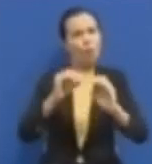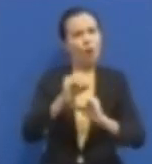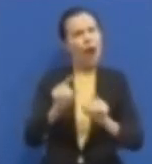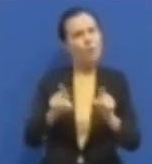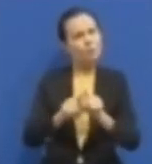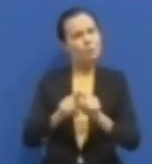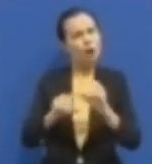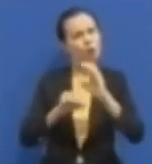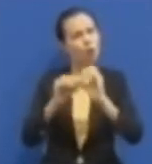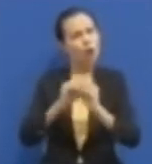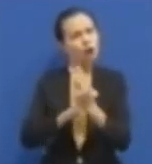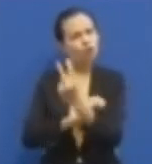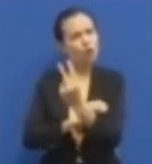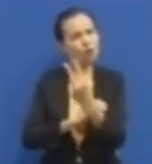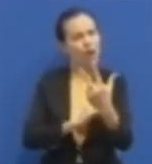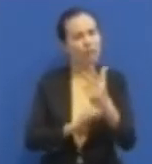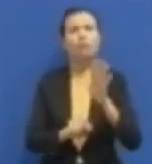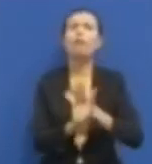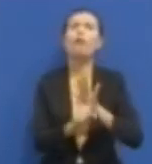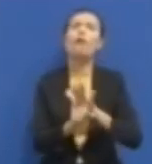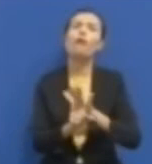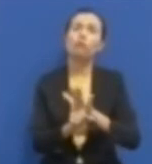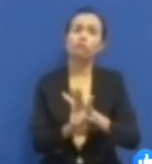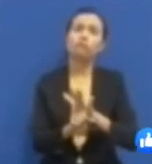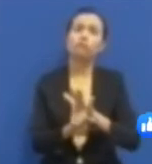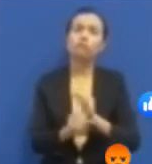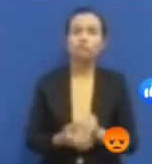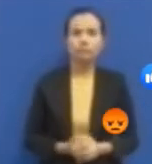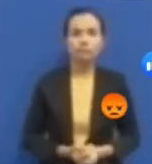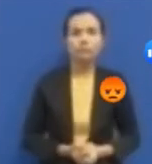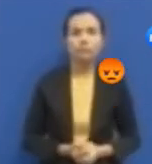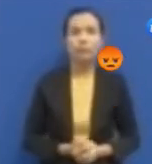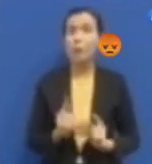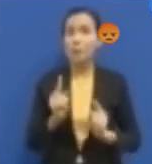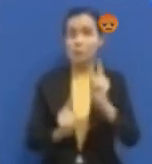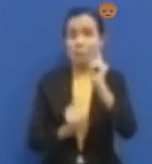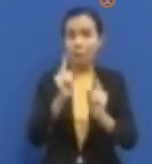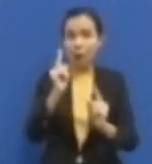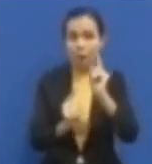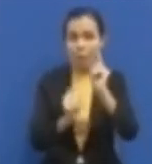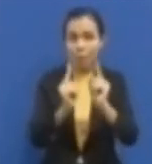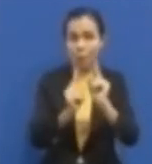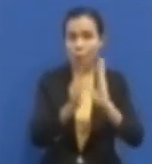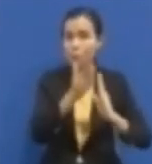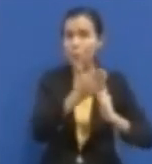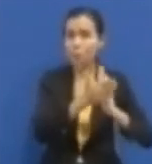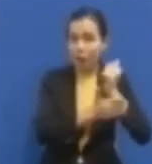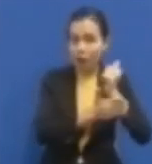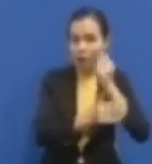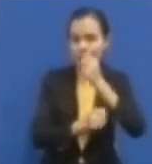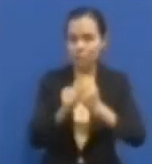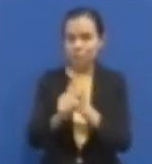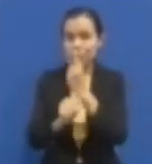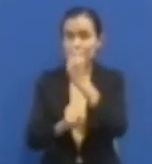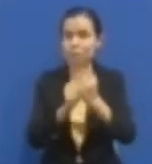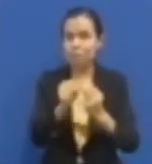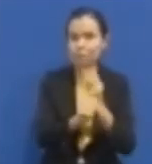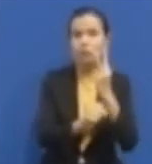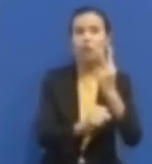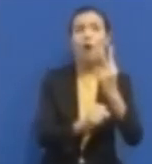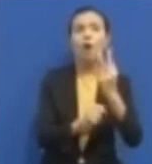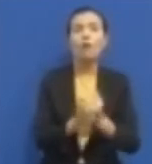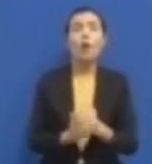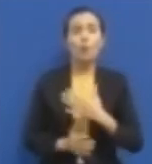2-3 โครงการในแต่ละด้านก็น่าจะพอแล้วแล้วก็วัดผลกันให้เห็นผลสำเร็จภายใน 1-2 ปีผมขออนุญา